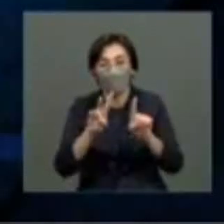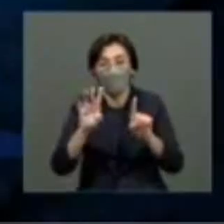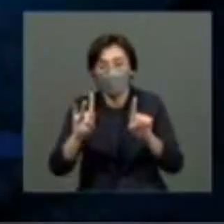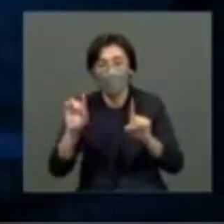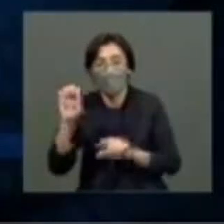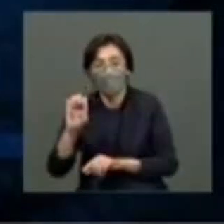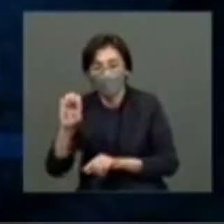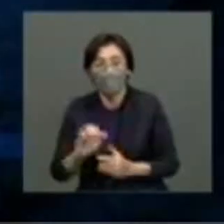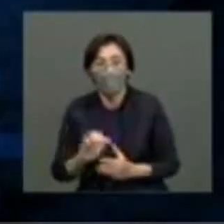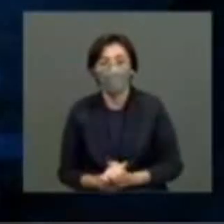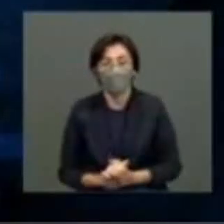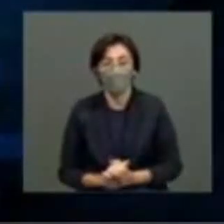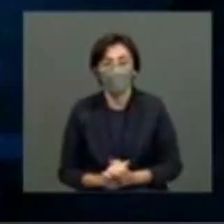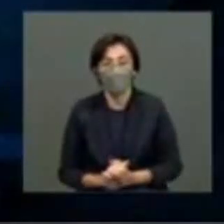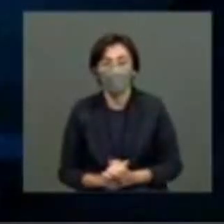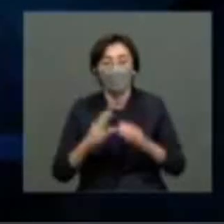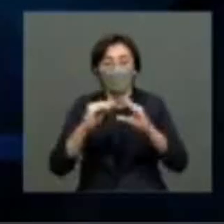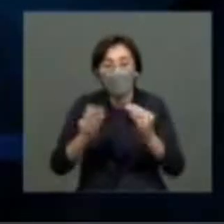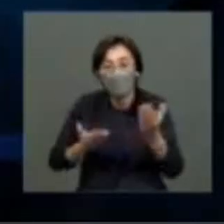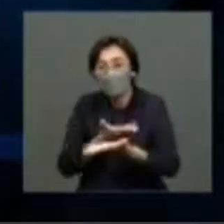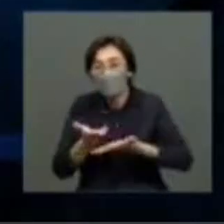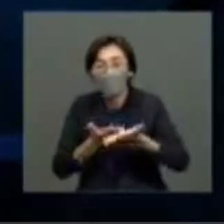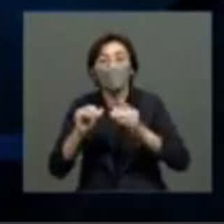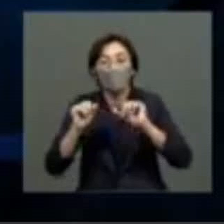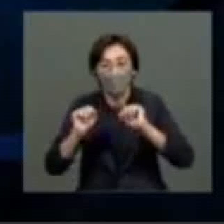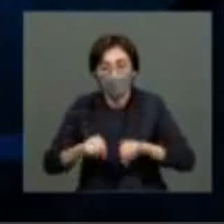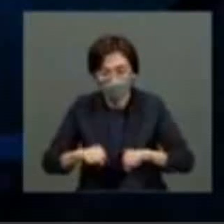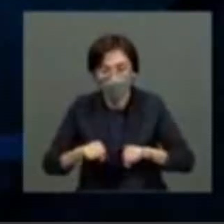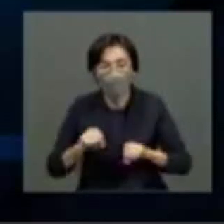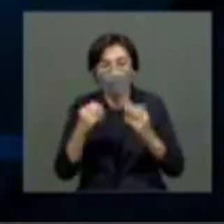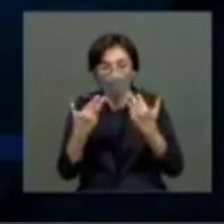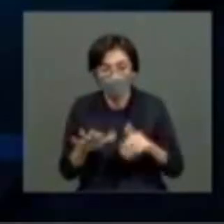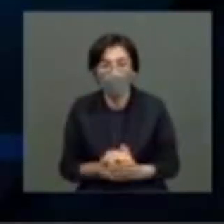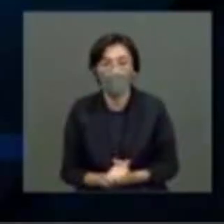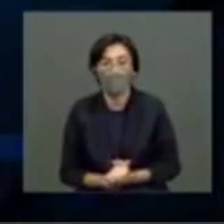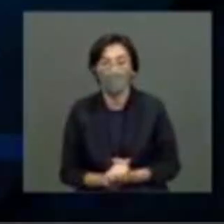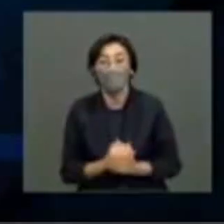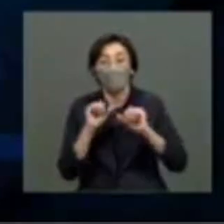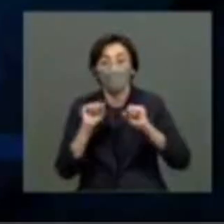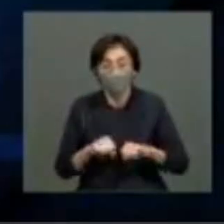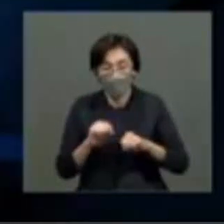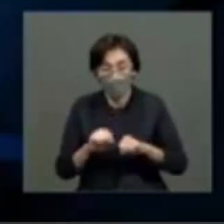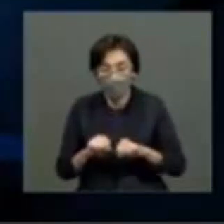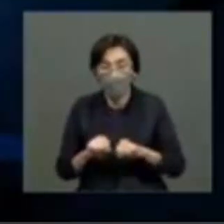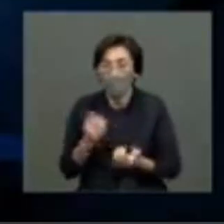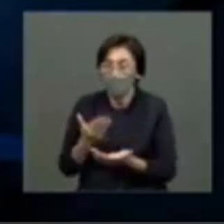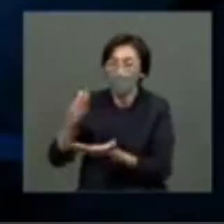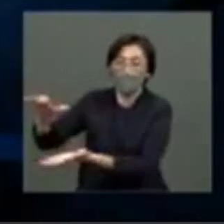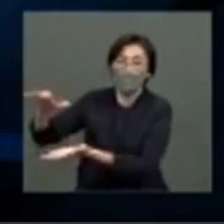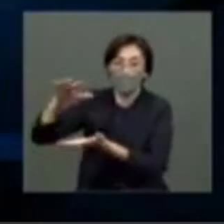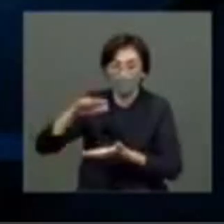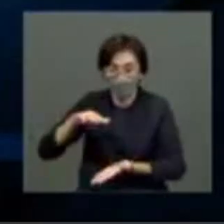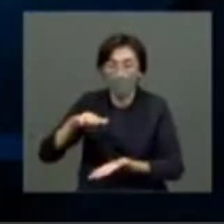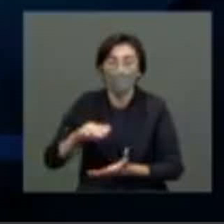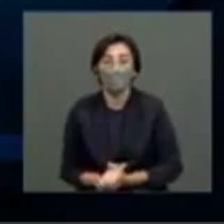คะใช่ใช่แพงค่ะค่ะนอกจากสเปนแล้วยังมีฮังการีอีกมันก็ได้ยินก็จะ